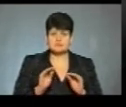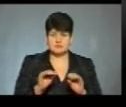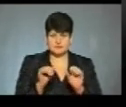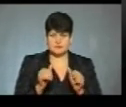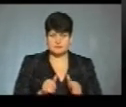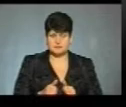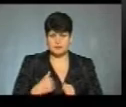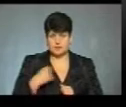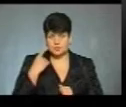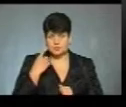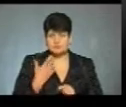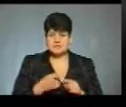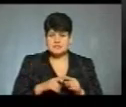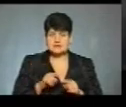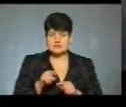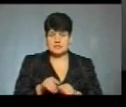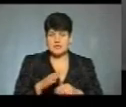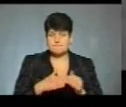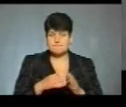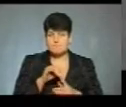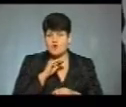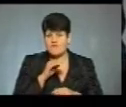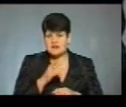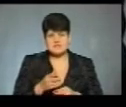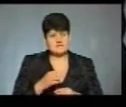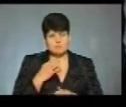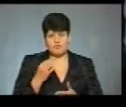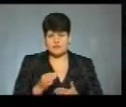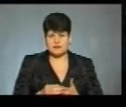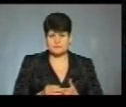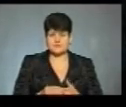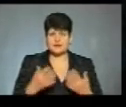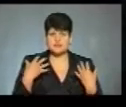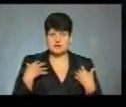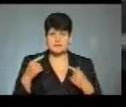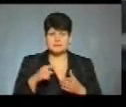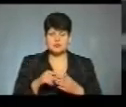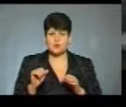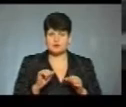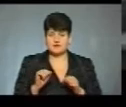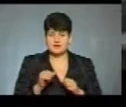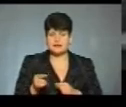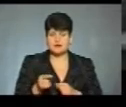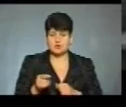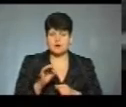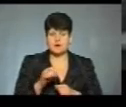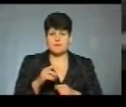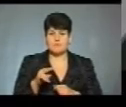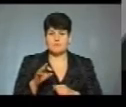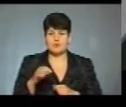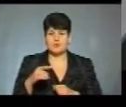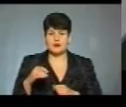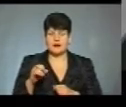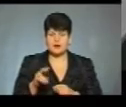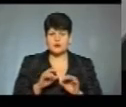на мою думку. Це така професія відповідальна. Начальниця міського управління освіти Тернополя Ольга Похиляк розповіла